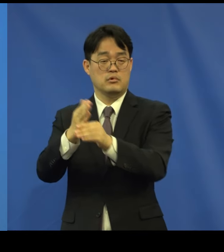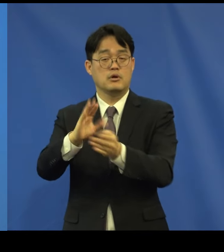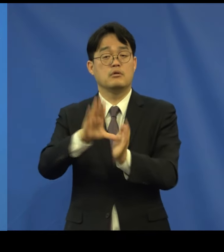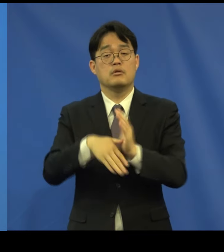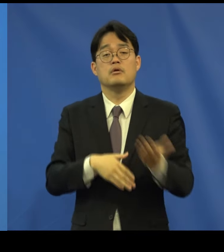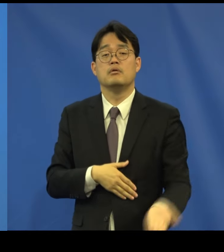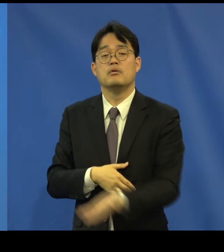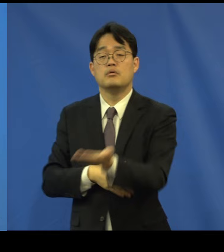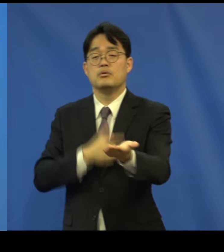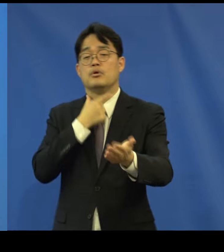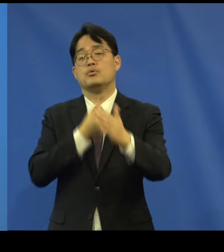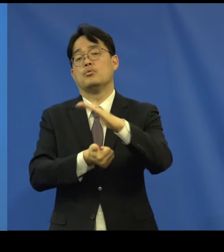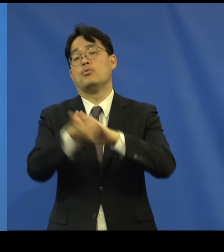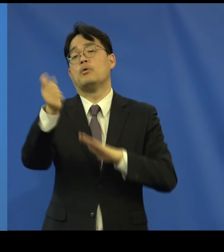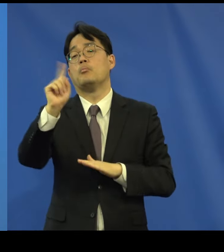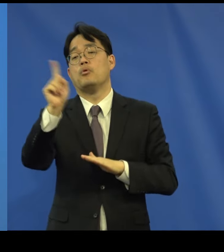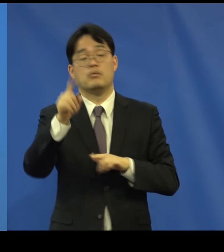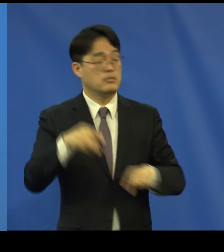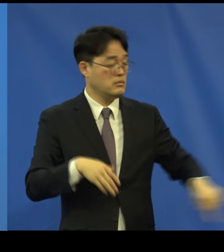갈망하는 감각이 없어져 버렸어요.